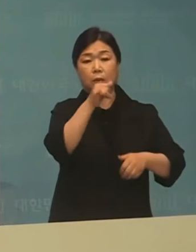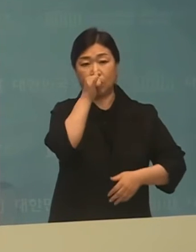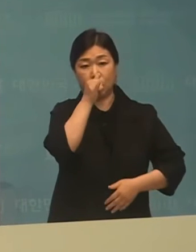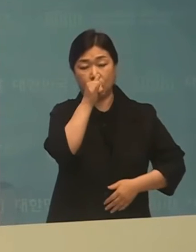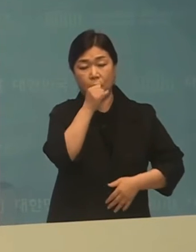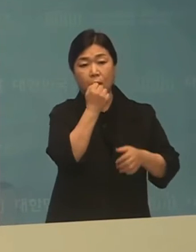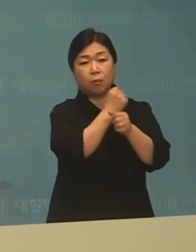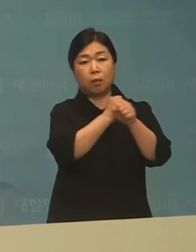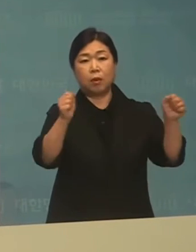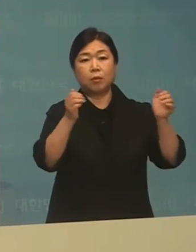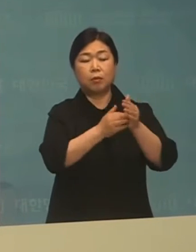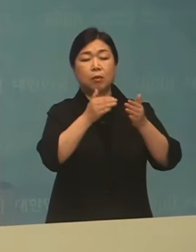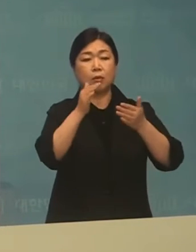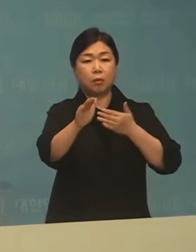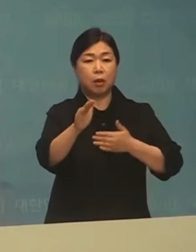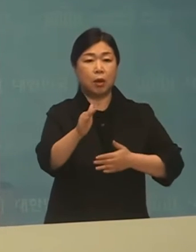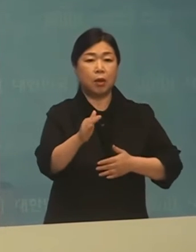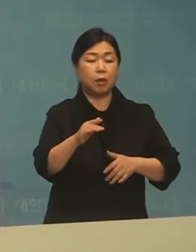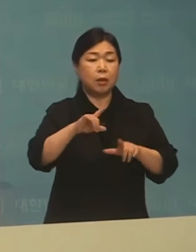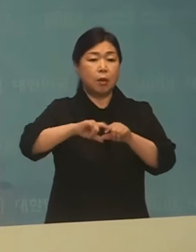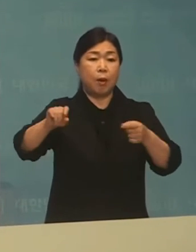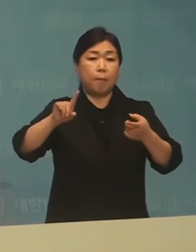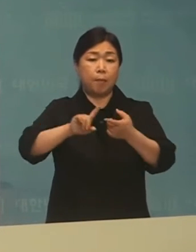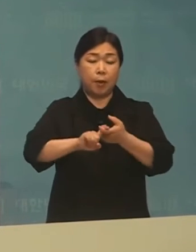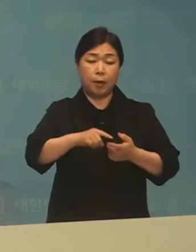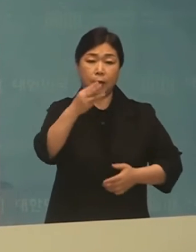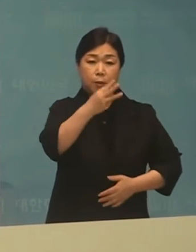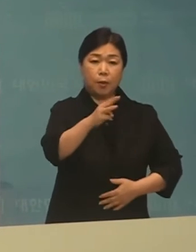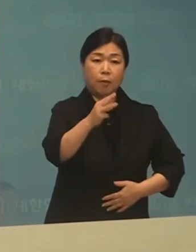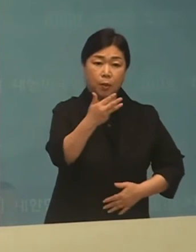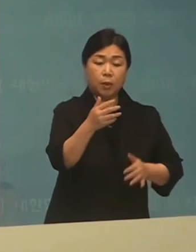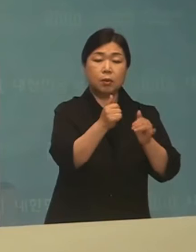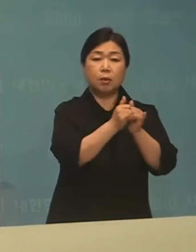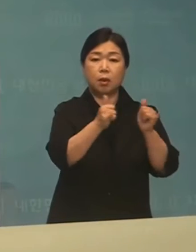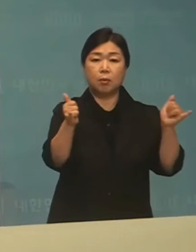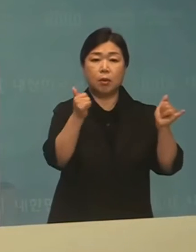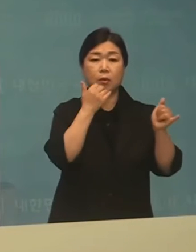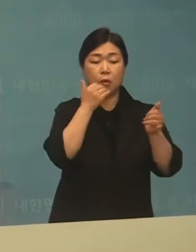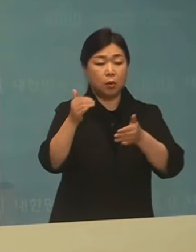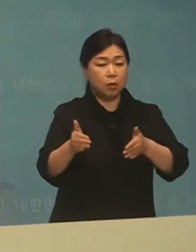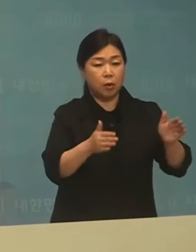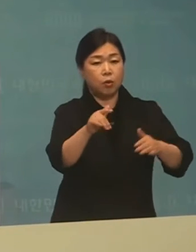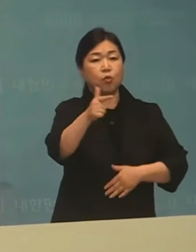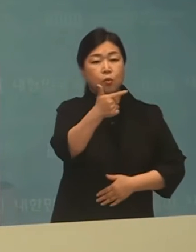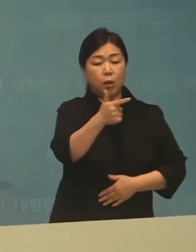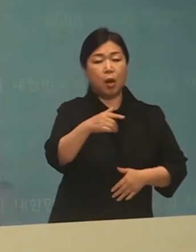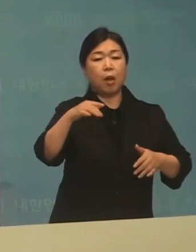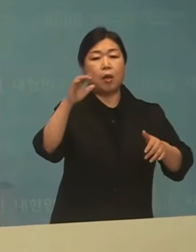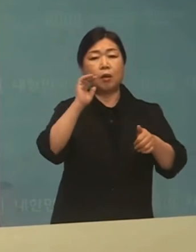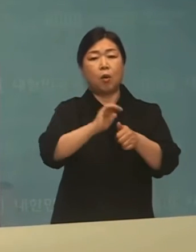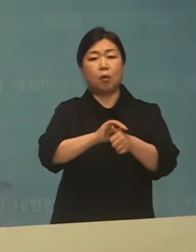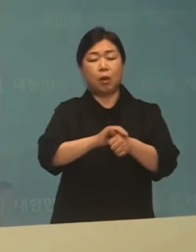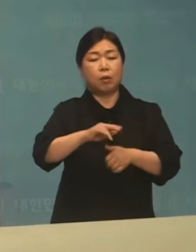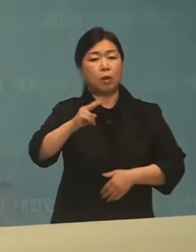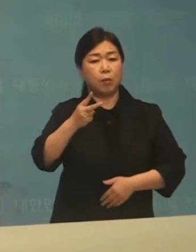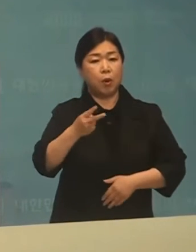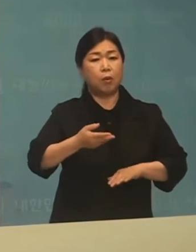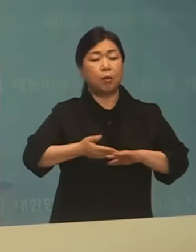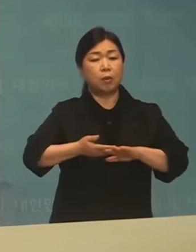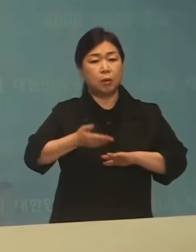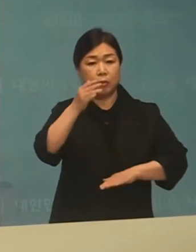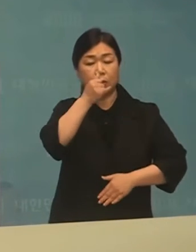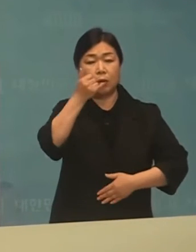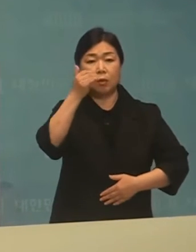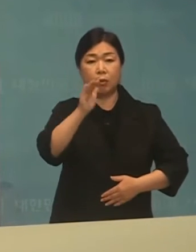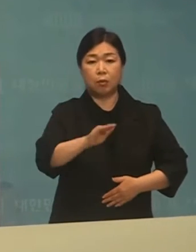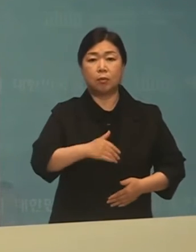해방 후 친일파 3,800명 중 서울, 경기에 600명, 경상도에 200명이 있는 데